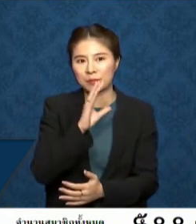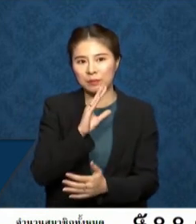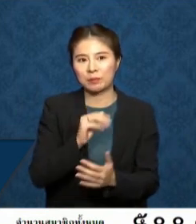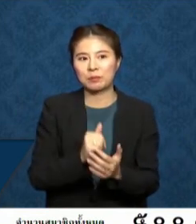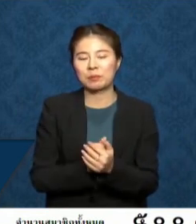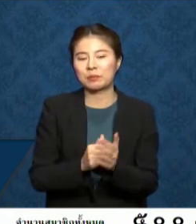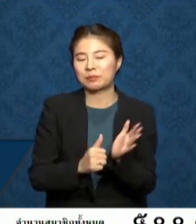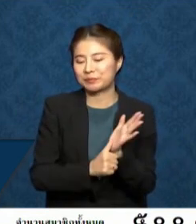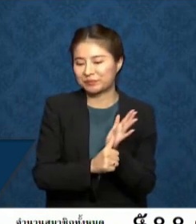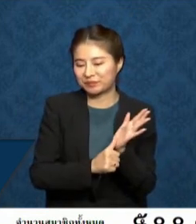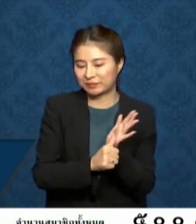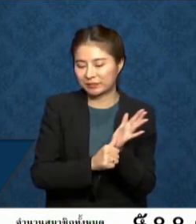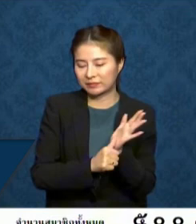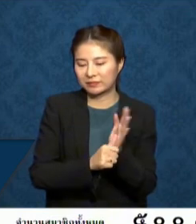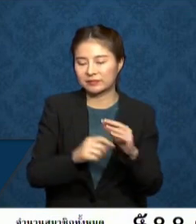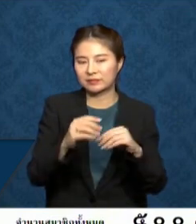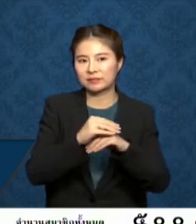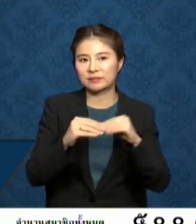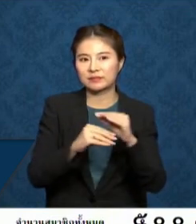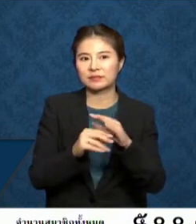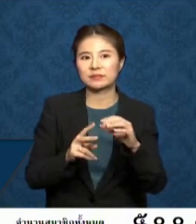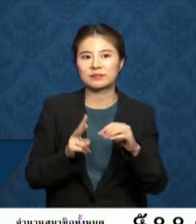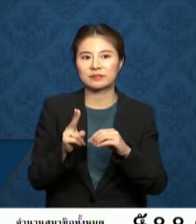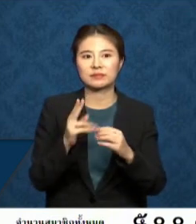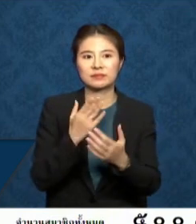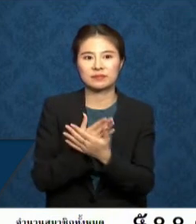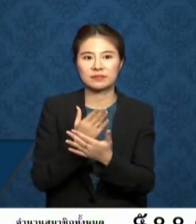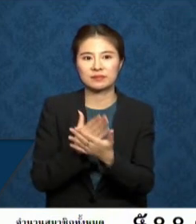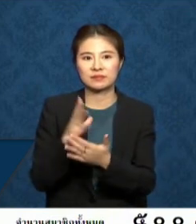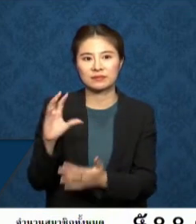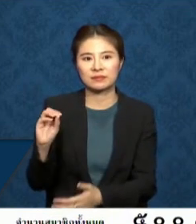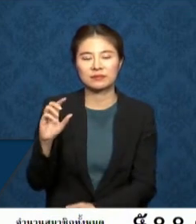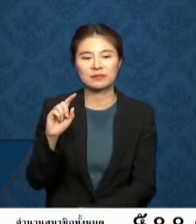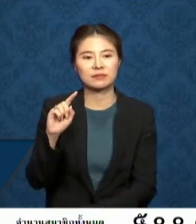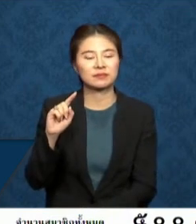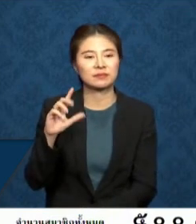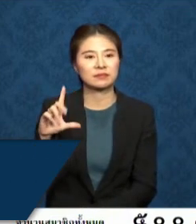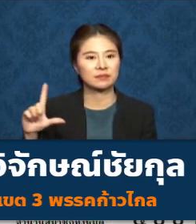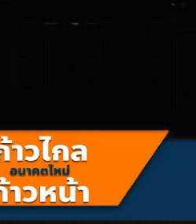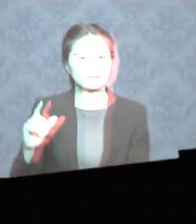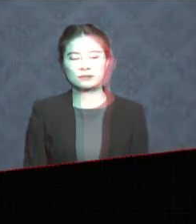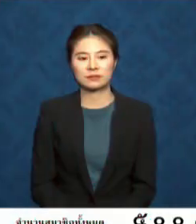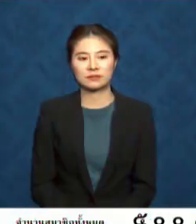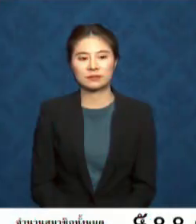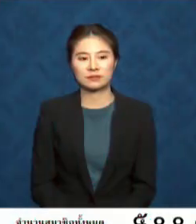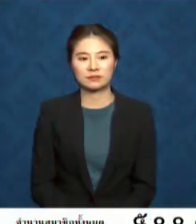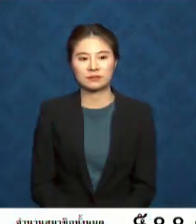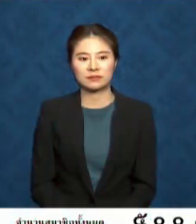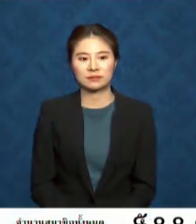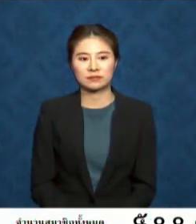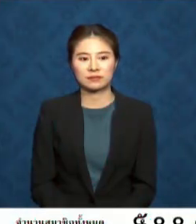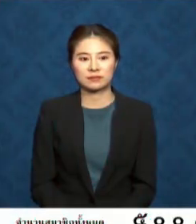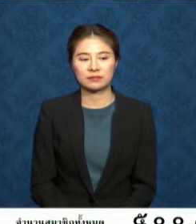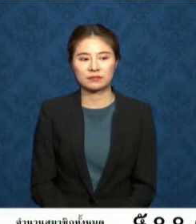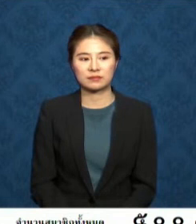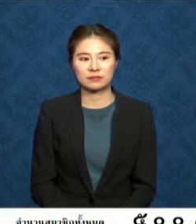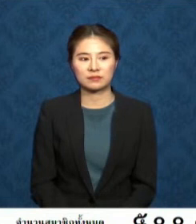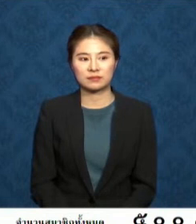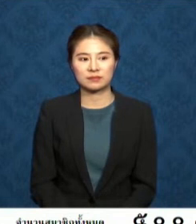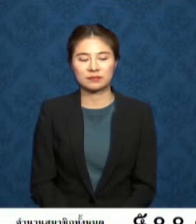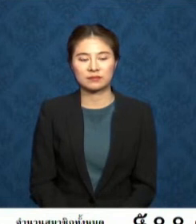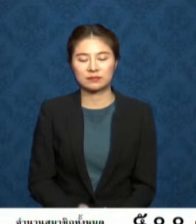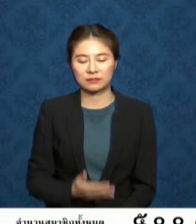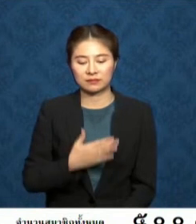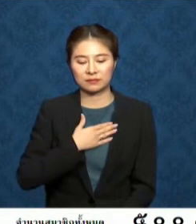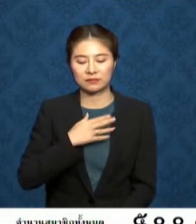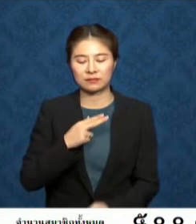จะขอตัดโครงการทั้ง2โครงการนี้50ล้านนะครับขอบพระคุณครับผม ท่านประธานที่เคารพกับผมนายท่าวิภ